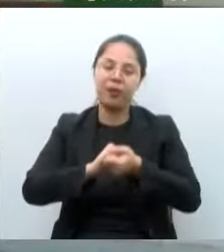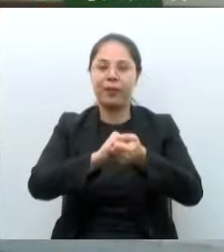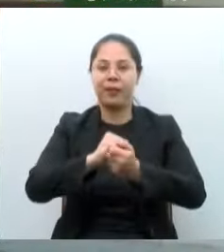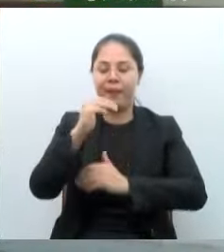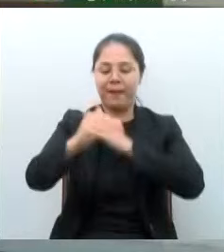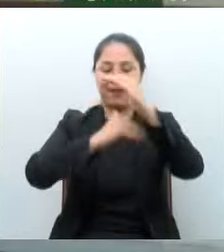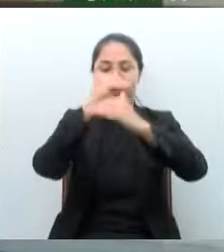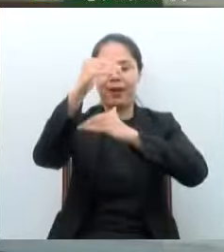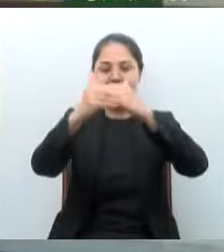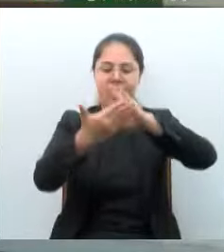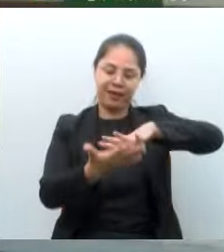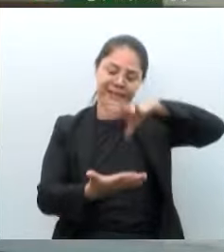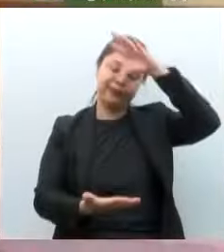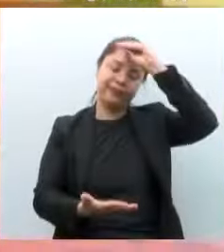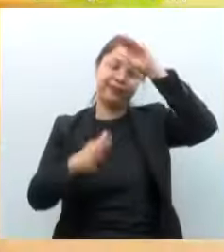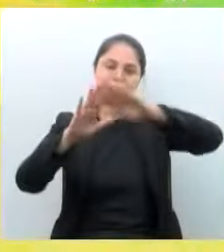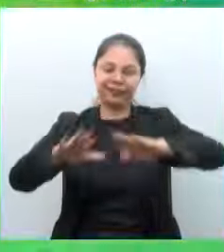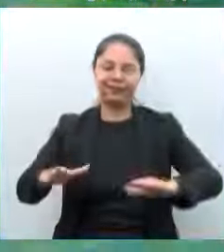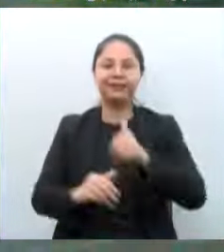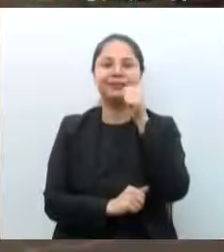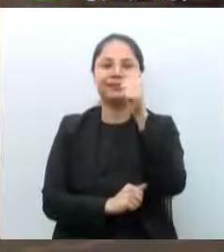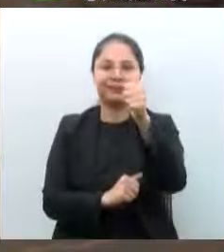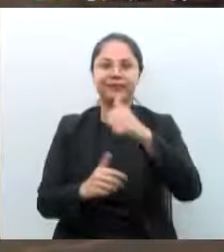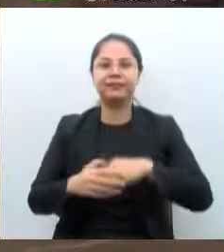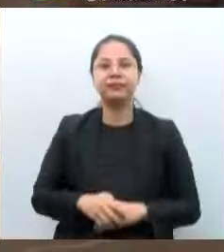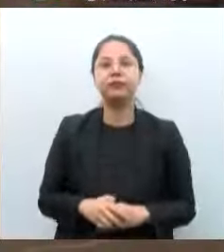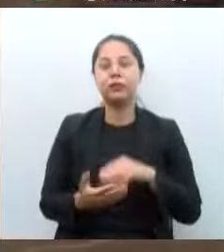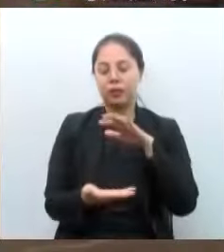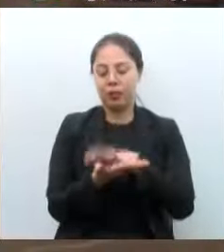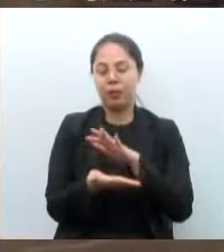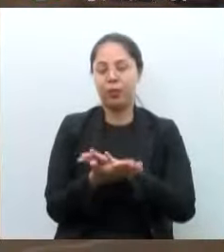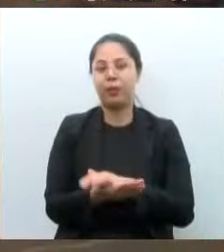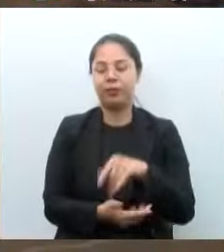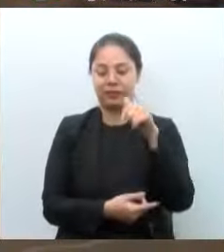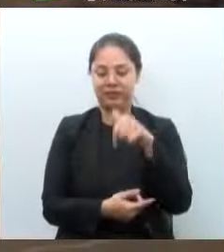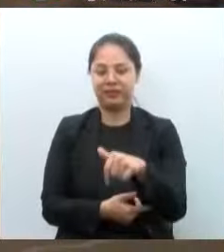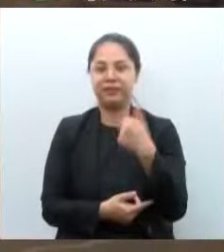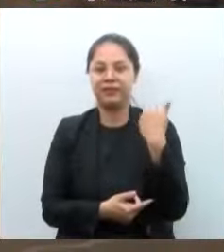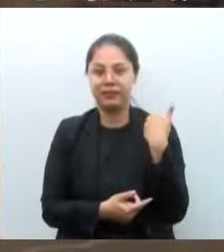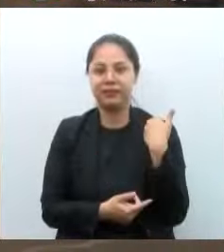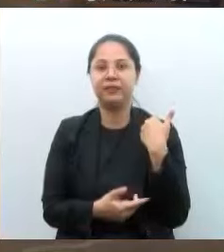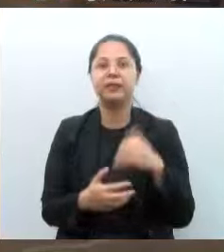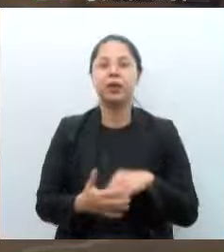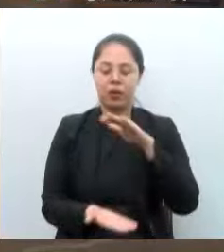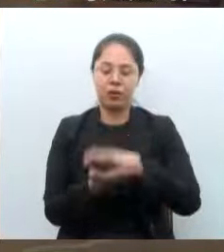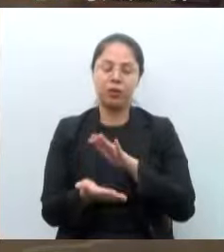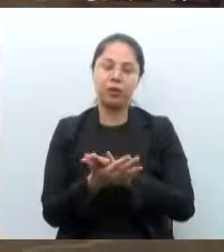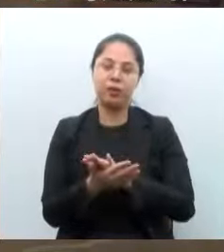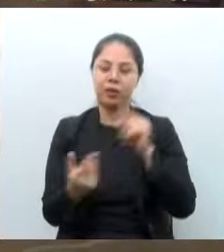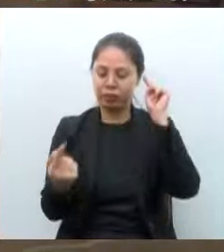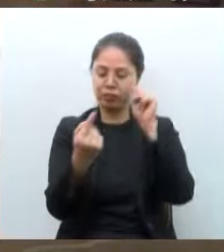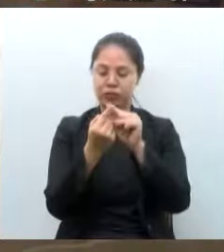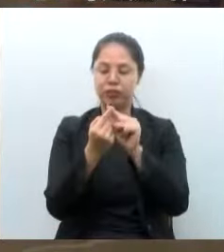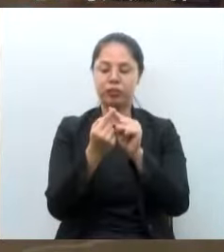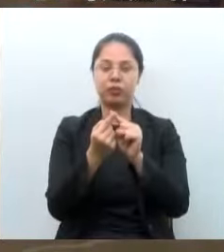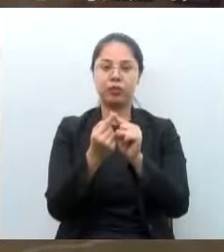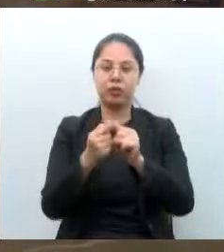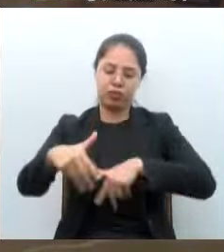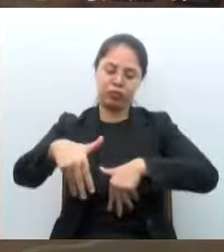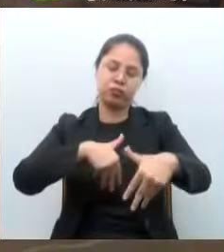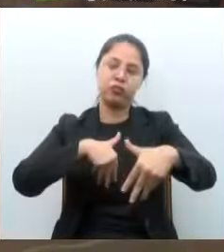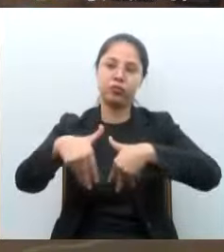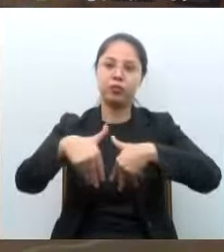คุณภาพการศึกษาของเรียนต่อไปค่ะ ค่ะสำหรับโรงเรียนวัดบัวขวัญมีทับด้าบำรุงค่ะเป็นโรงเรียนที่มีแหล่งชุมช